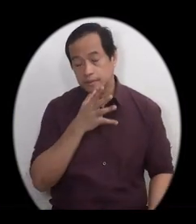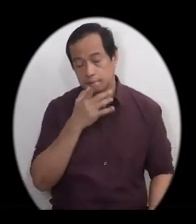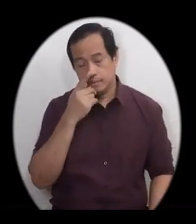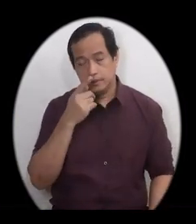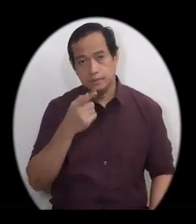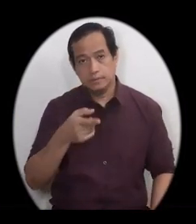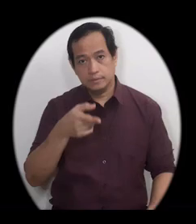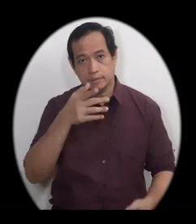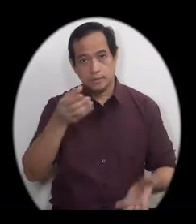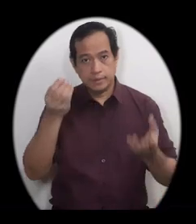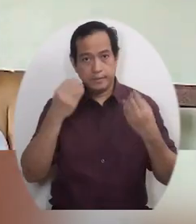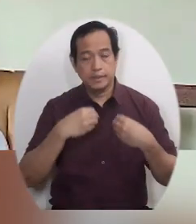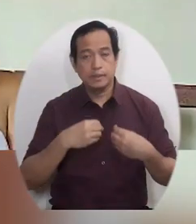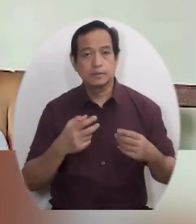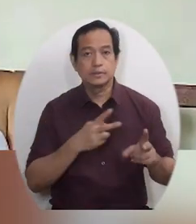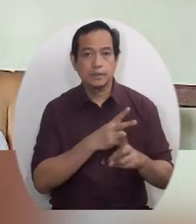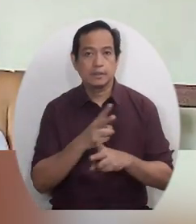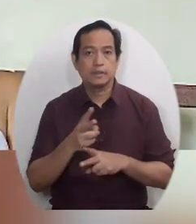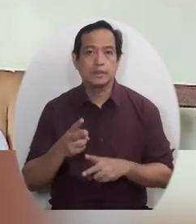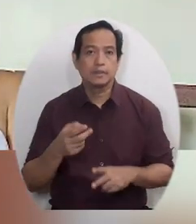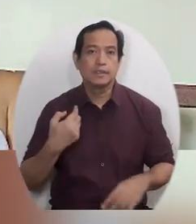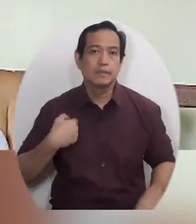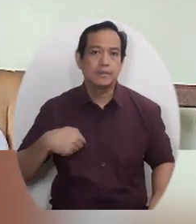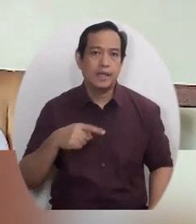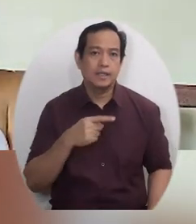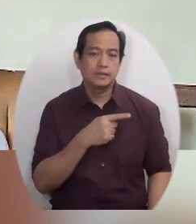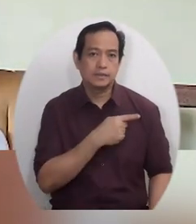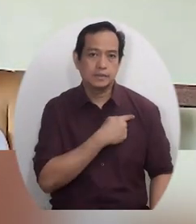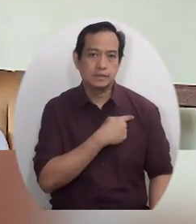niya para alagaan kami,